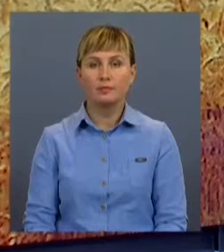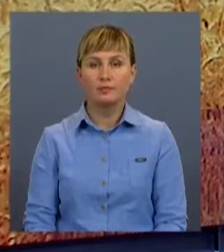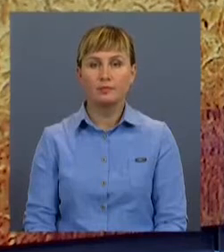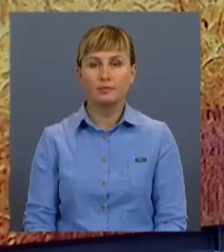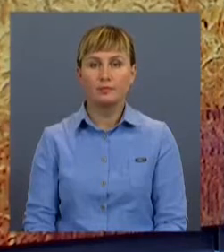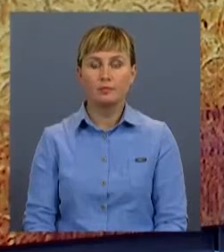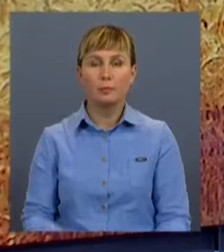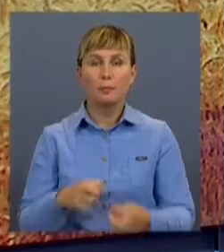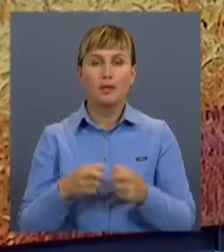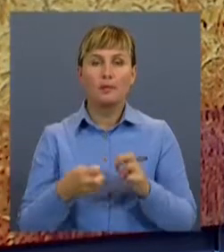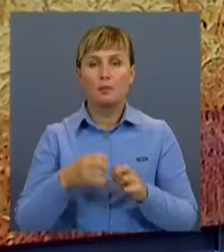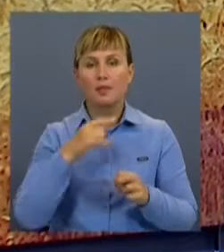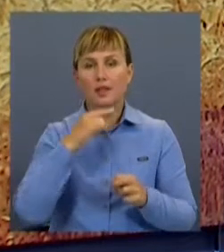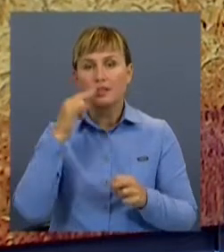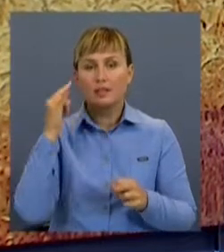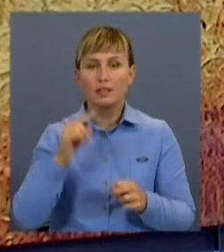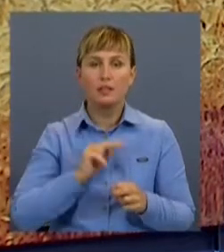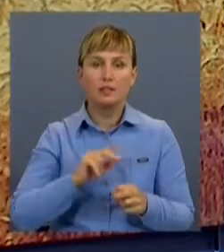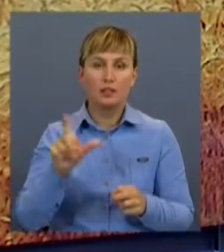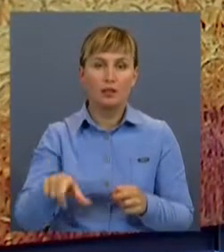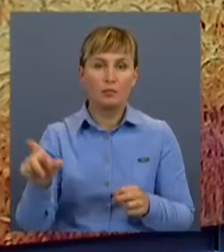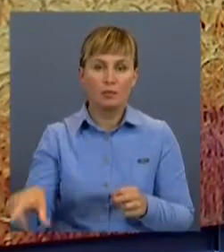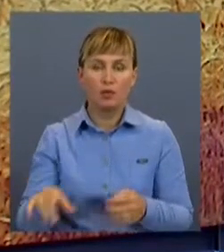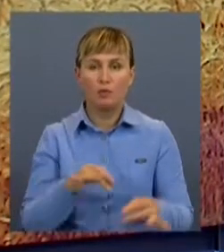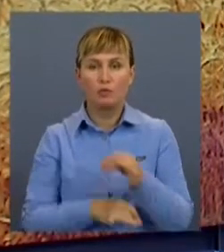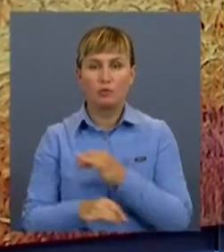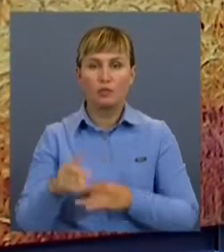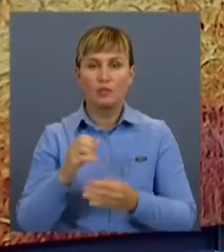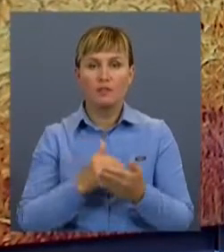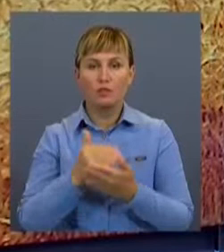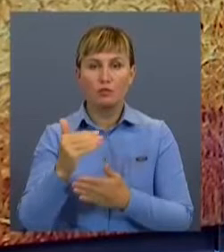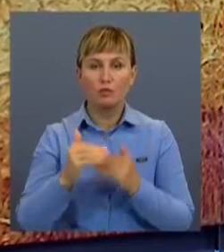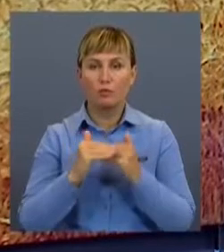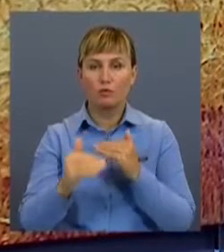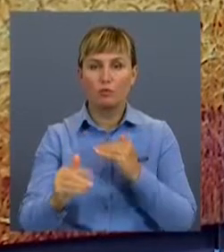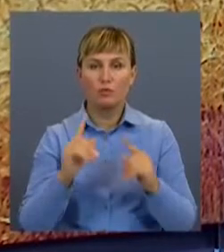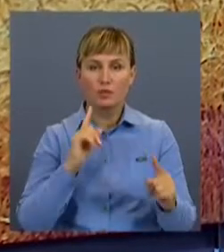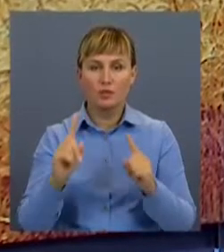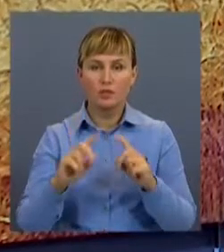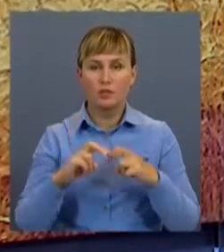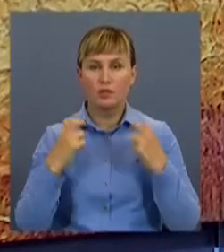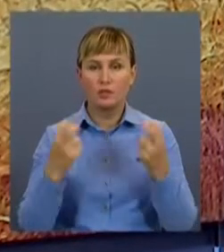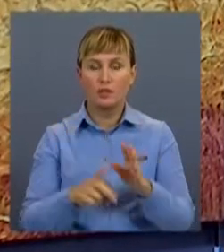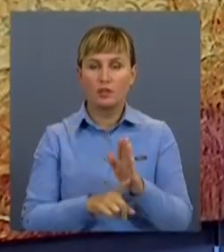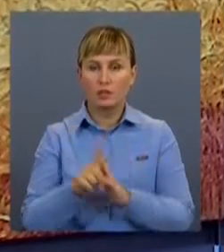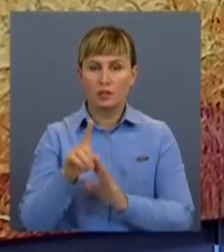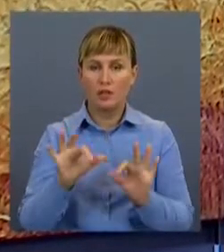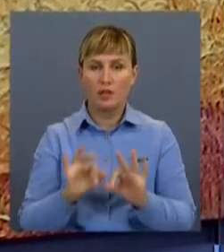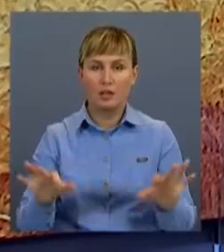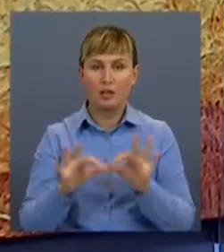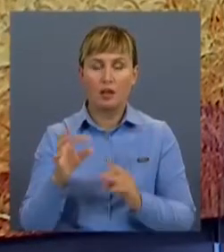проблема и казахстанских фермеров обсудили на самом высоком уровне заседания мажилисе началось с констатации